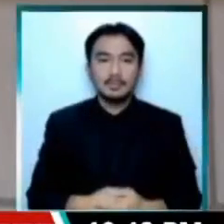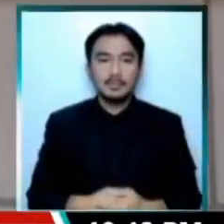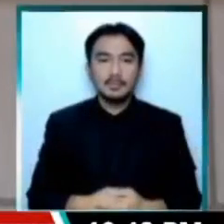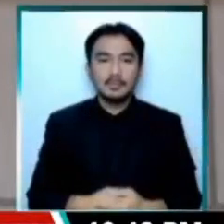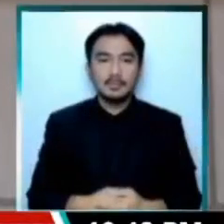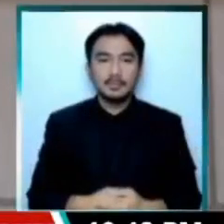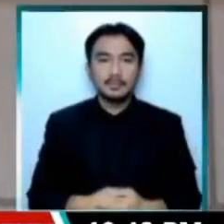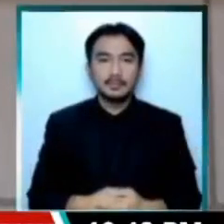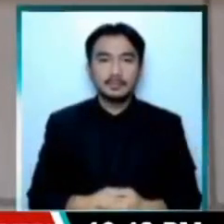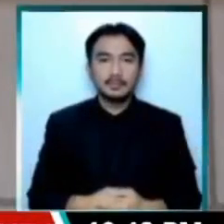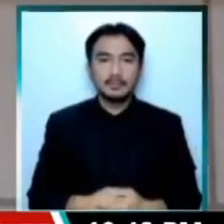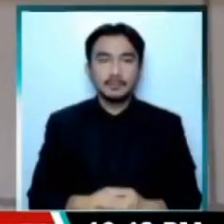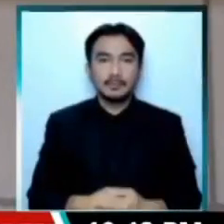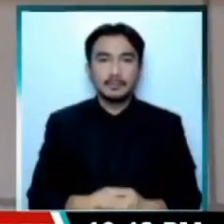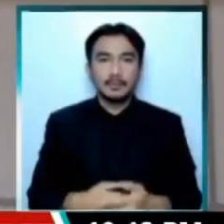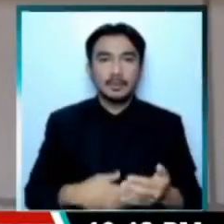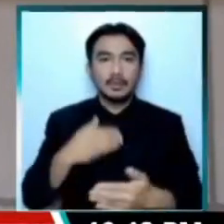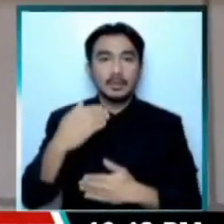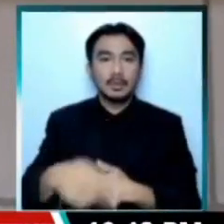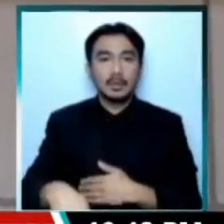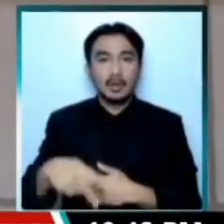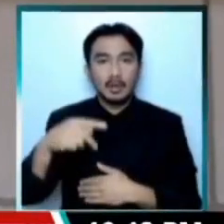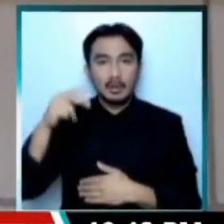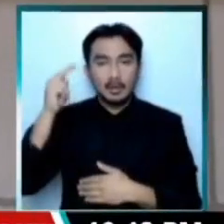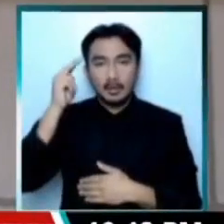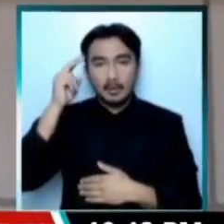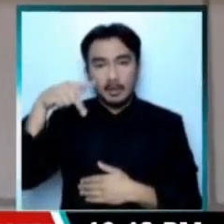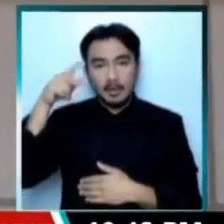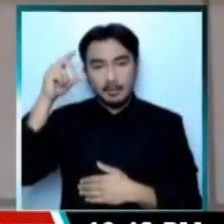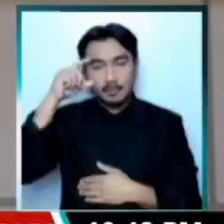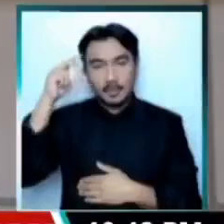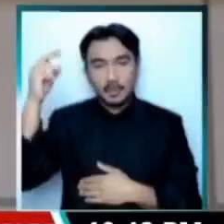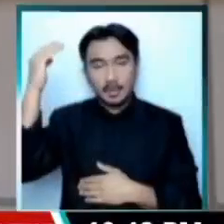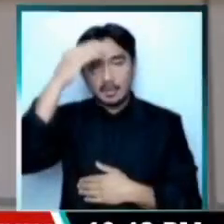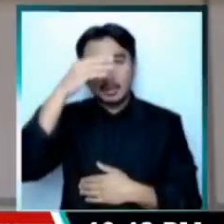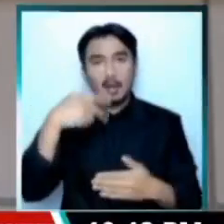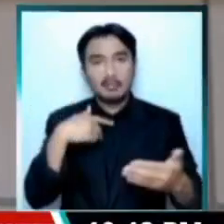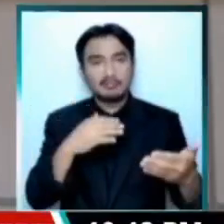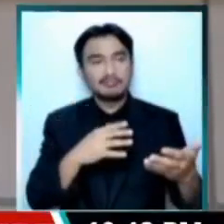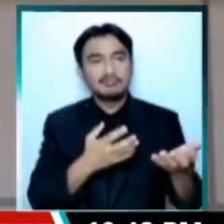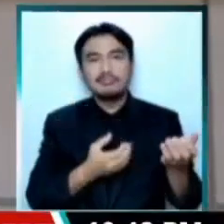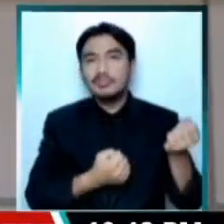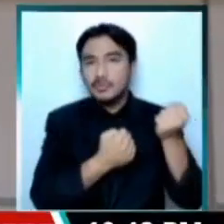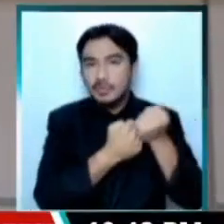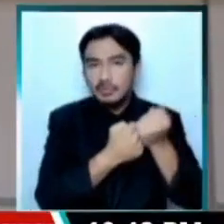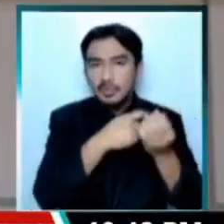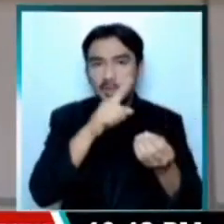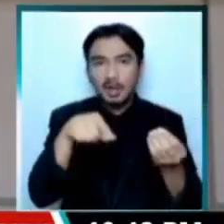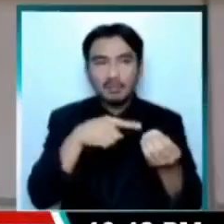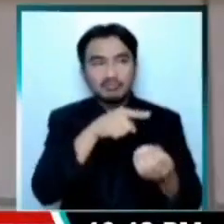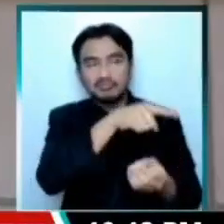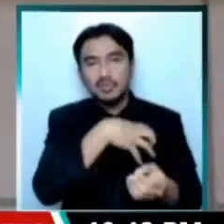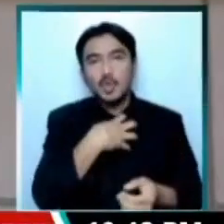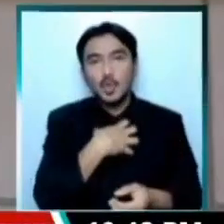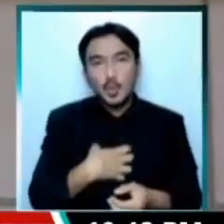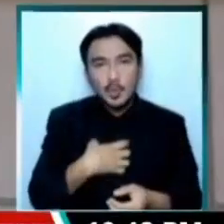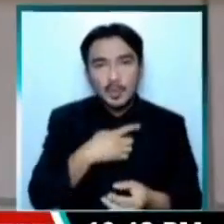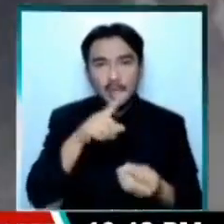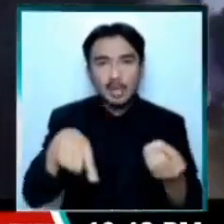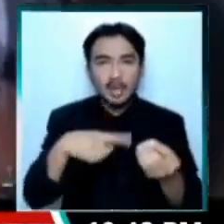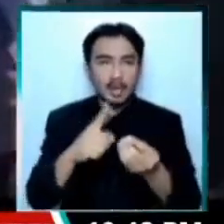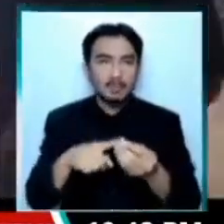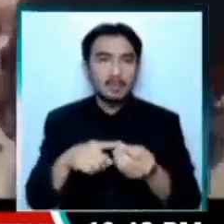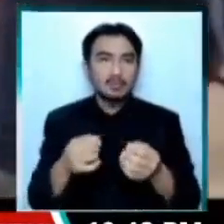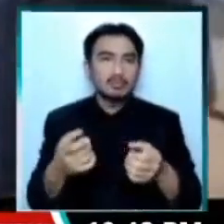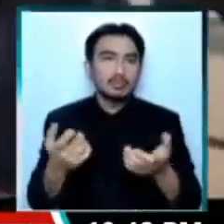Kinatiga ni Senator Panfilo Lacson ng mga jeepney drivers sa kanilang hinaing kaugnay sa jeepney phase-out at modernization. Mungkahin